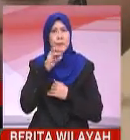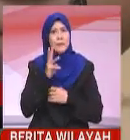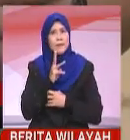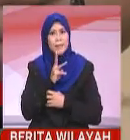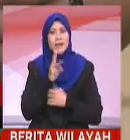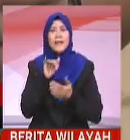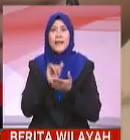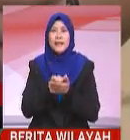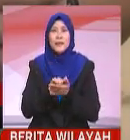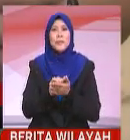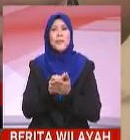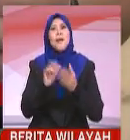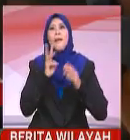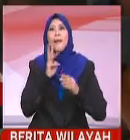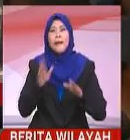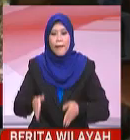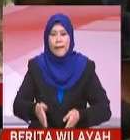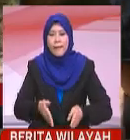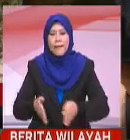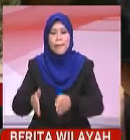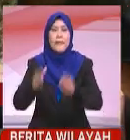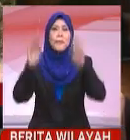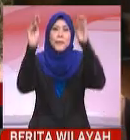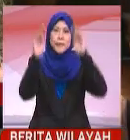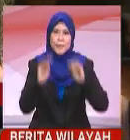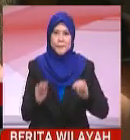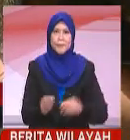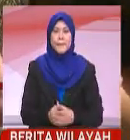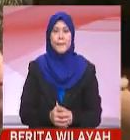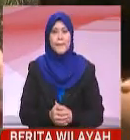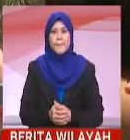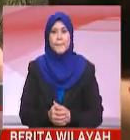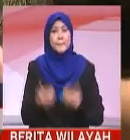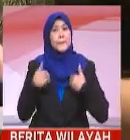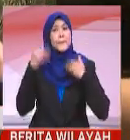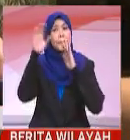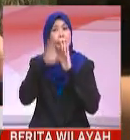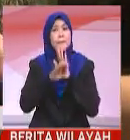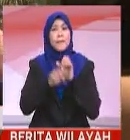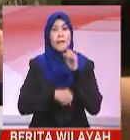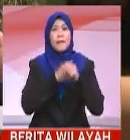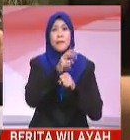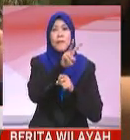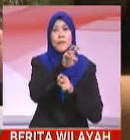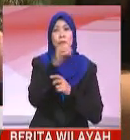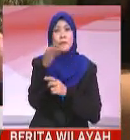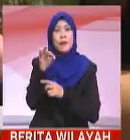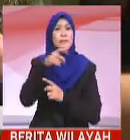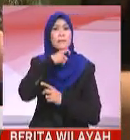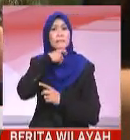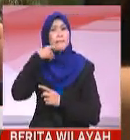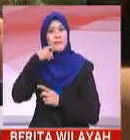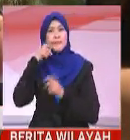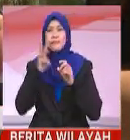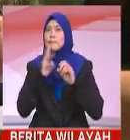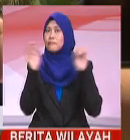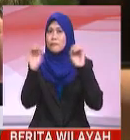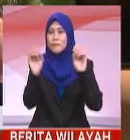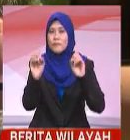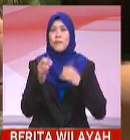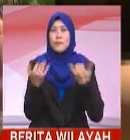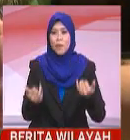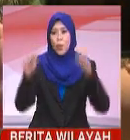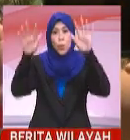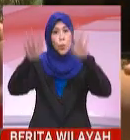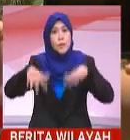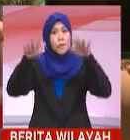merupakan alur air bermusim. Kerana ada air. Kita ada gambar tahun 2019, memang kawasan ini kering, tak ada air yang mengandir. Dan sekarang ini kita di